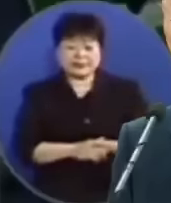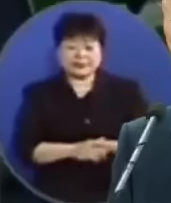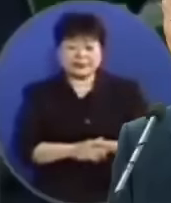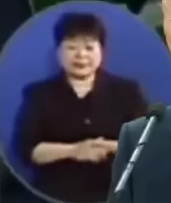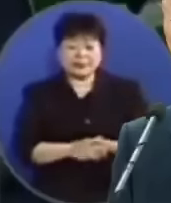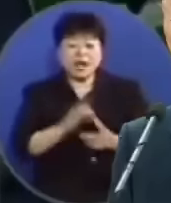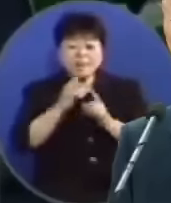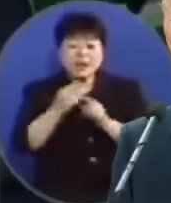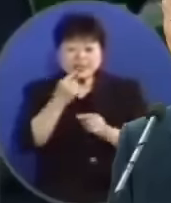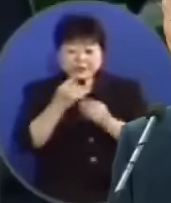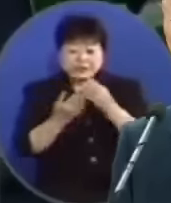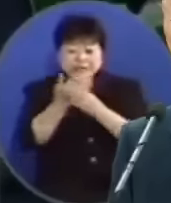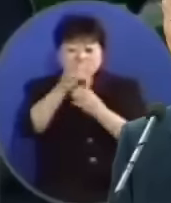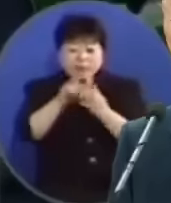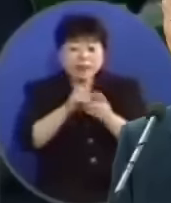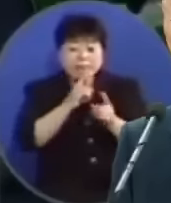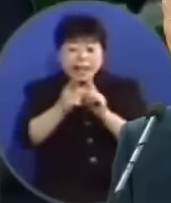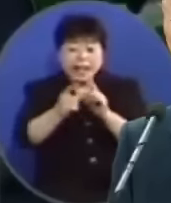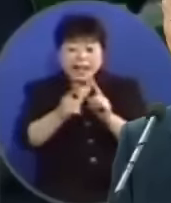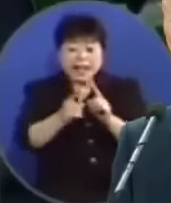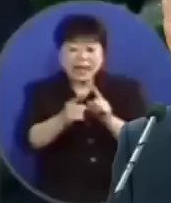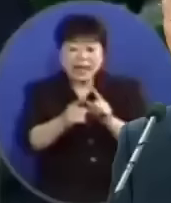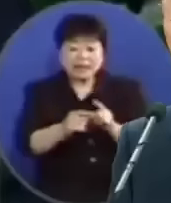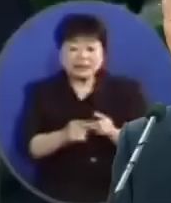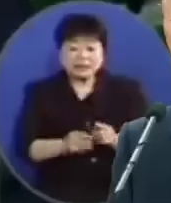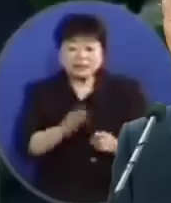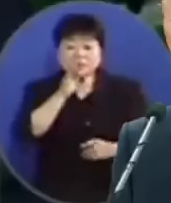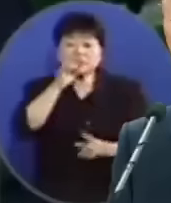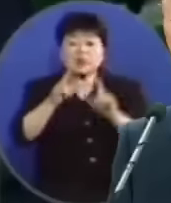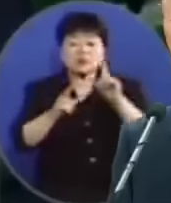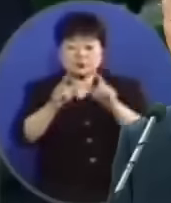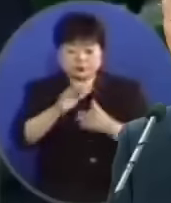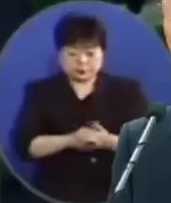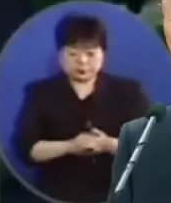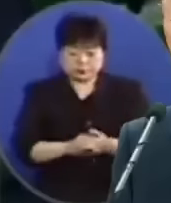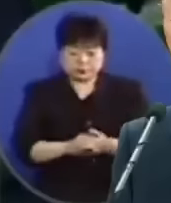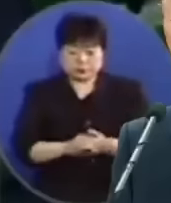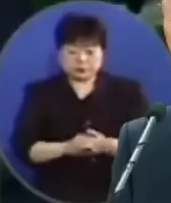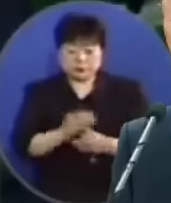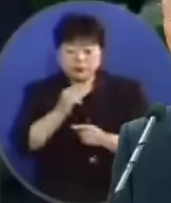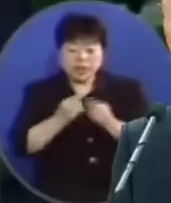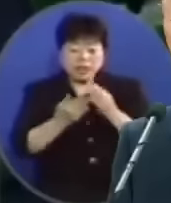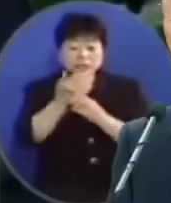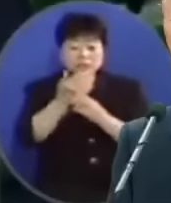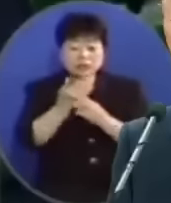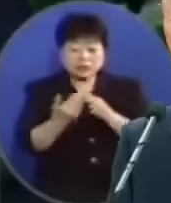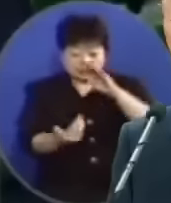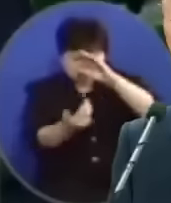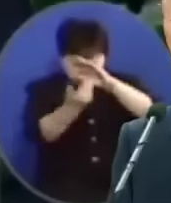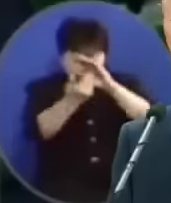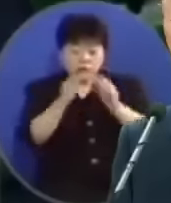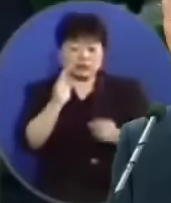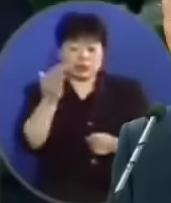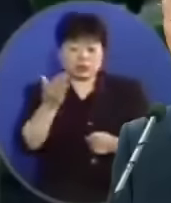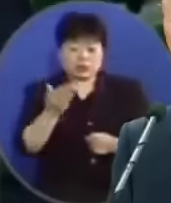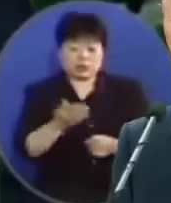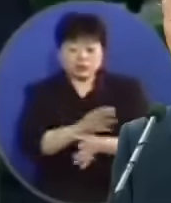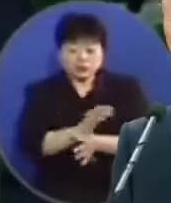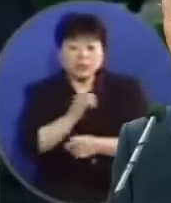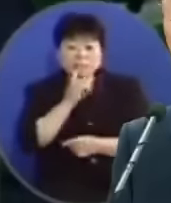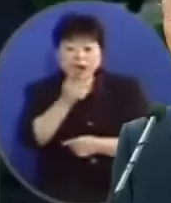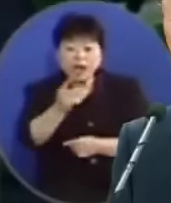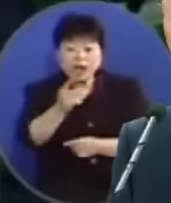여러분, 말이 입에서 나오면 그 말은 실체적인 것입니다. 나가서 그대로 이루는 역사를 베푸는 것입니다. 장난으로